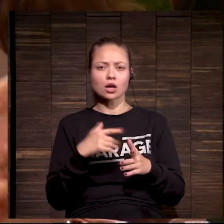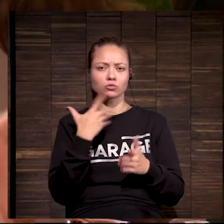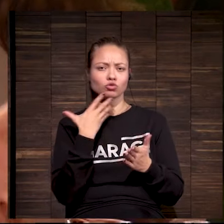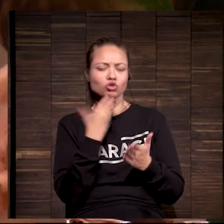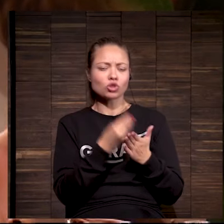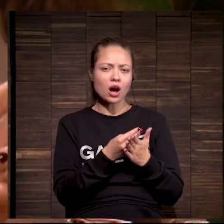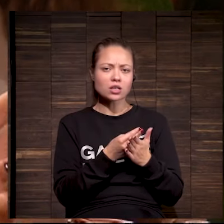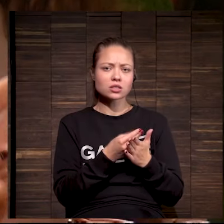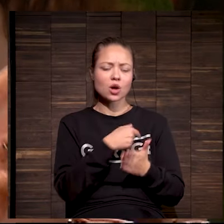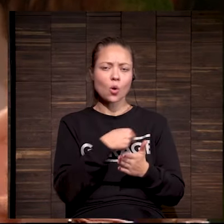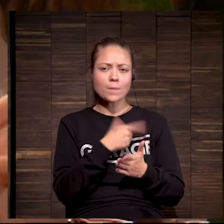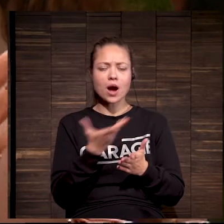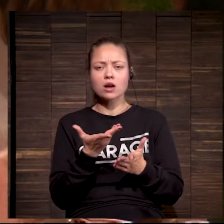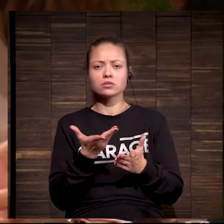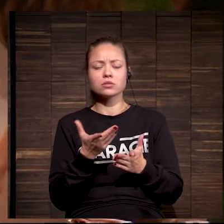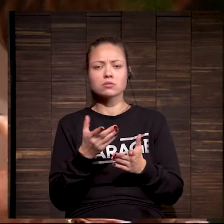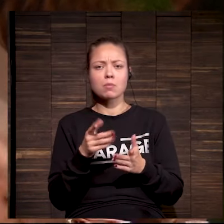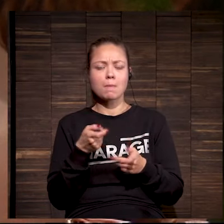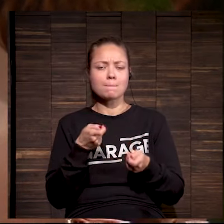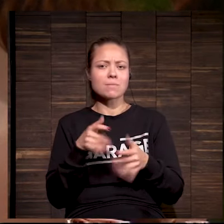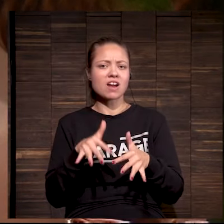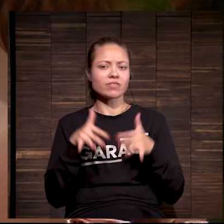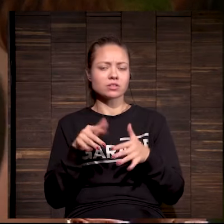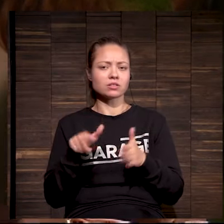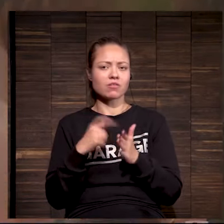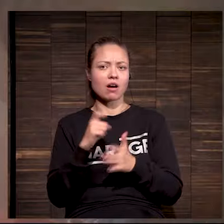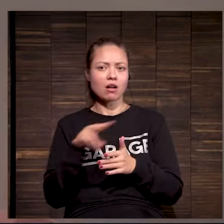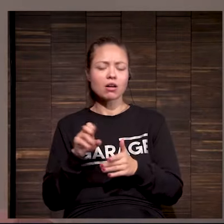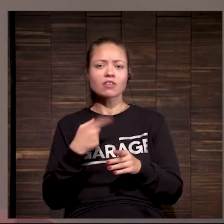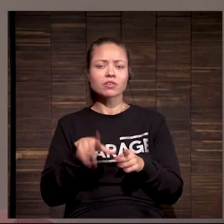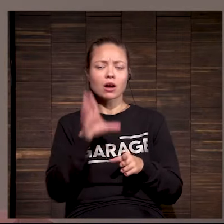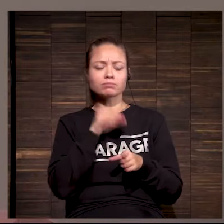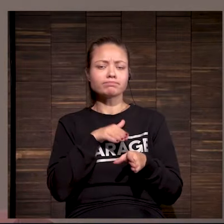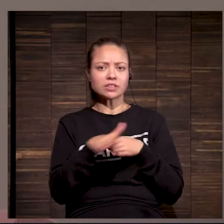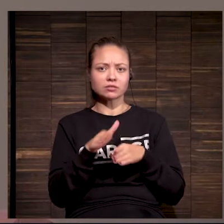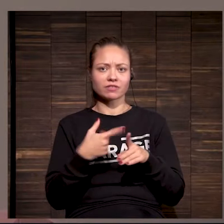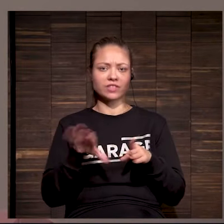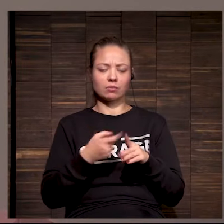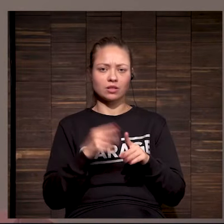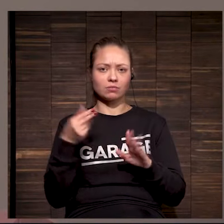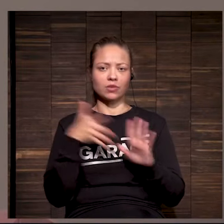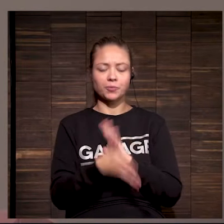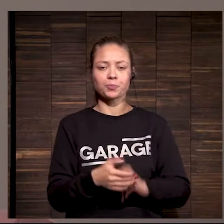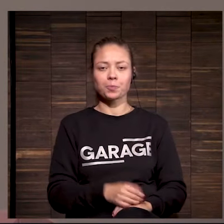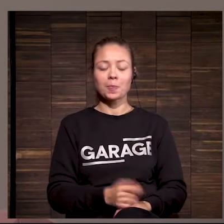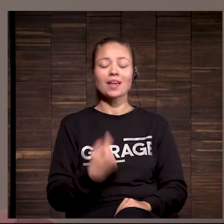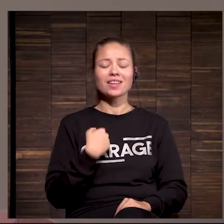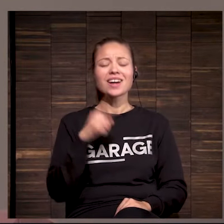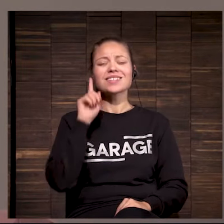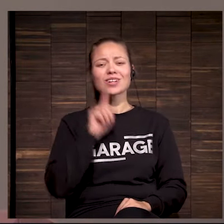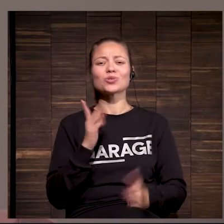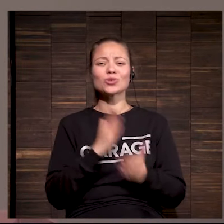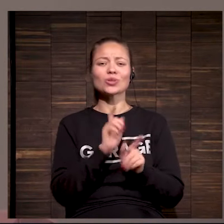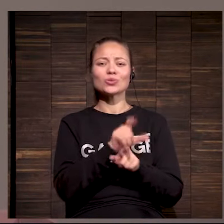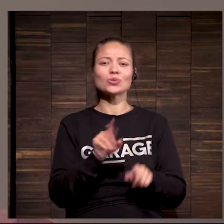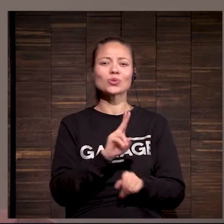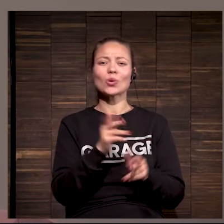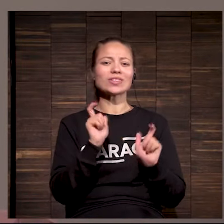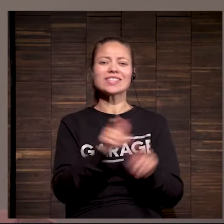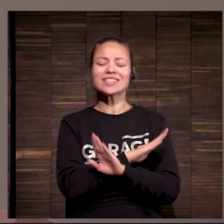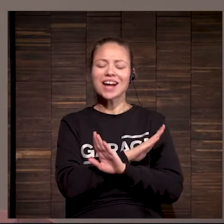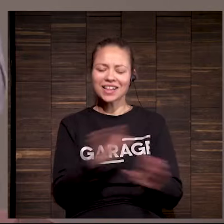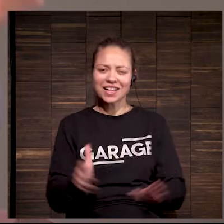halo как вы справились со всеми этими тратами я знаю что есть люди которые не согласны